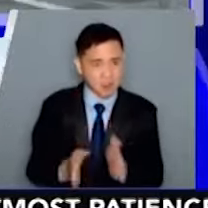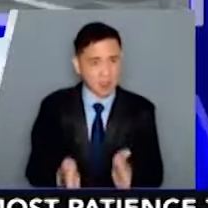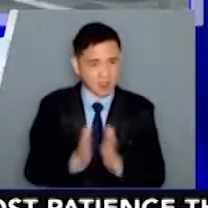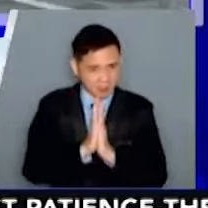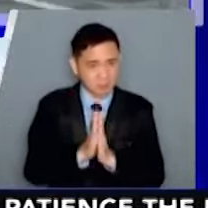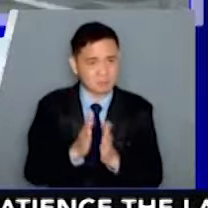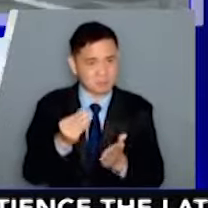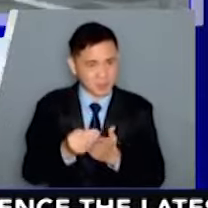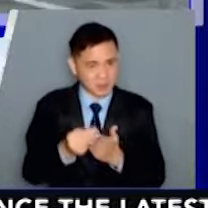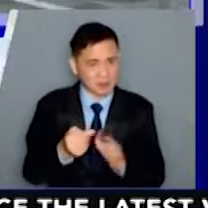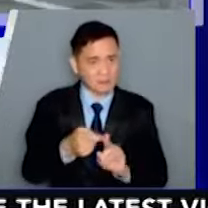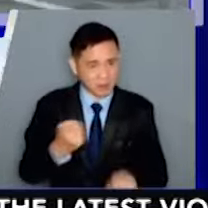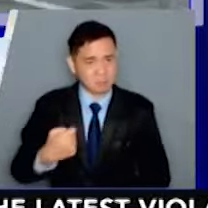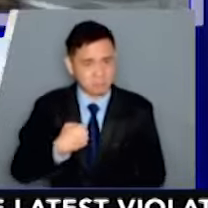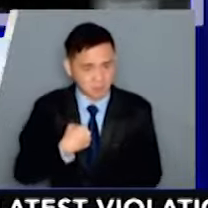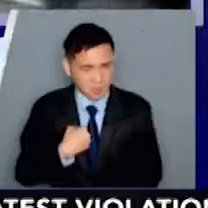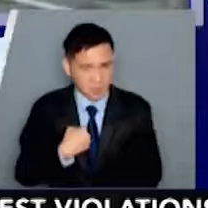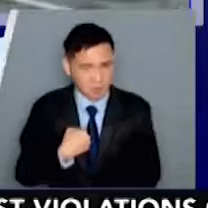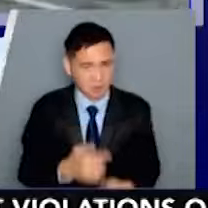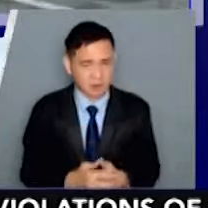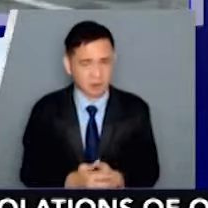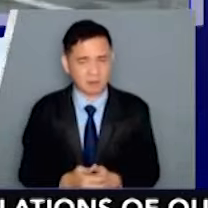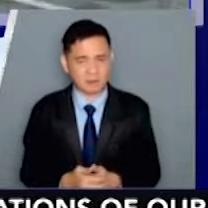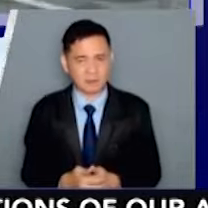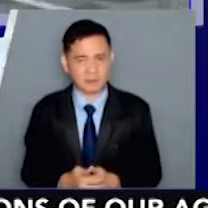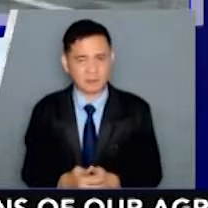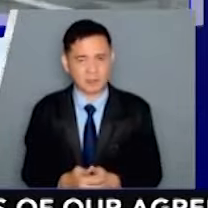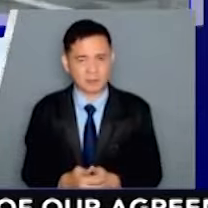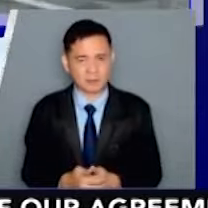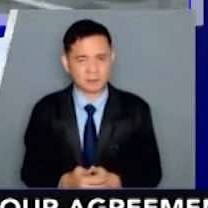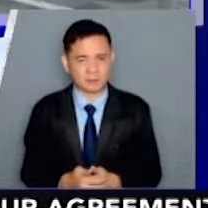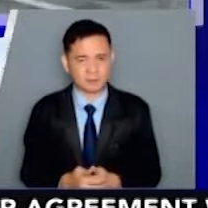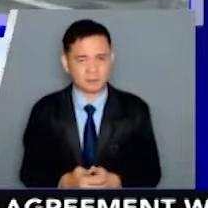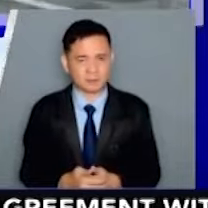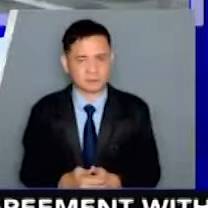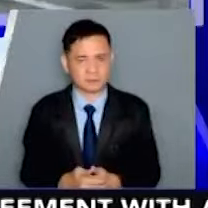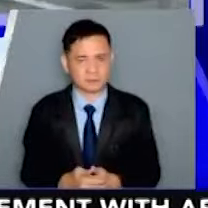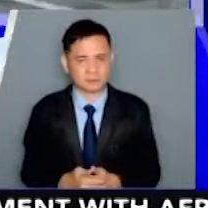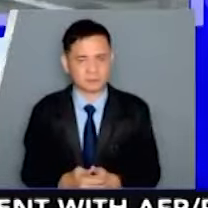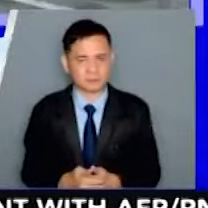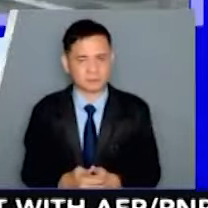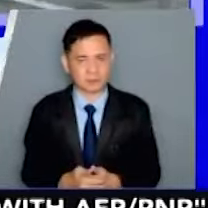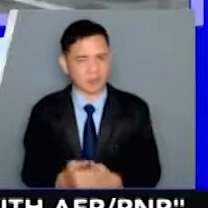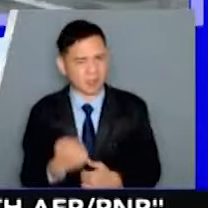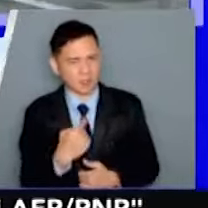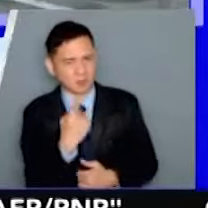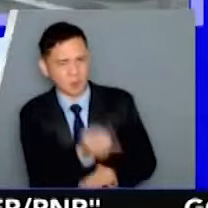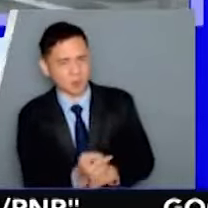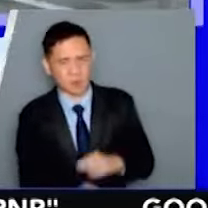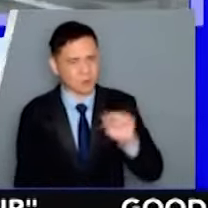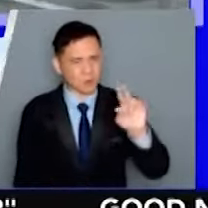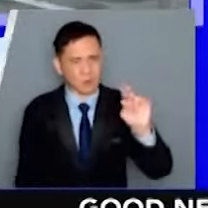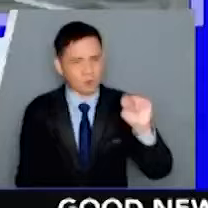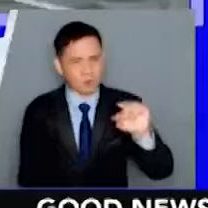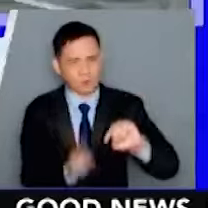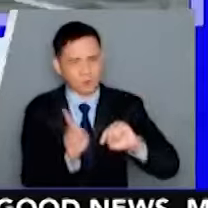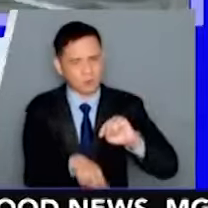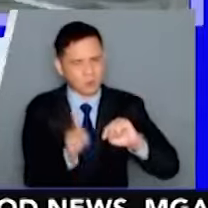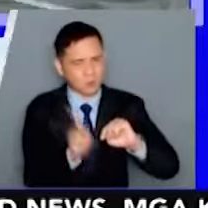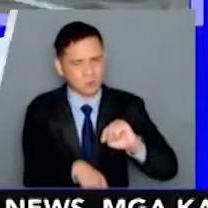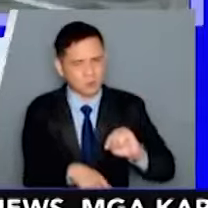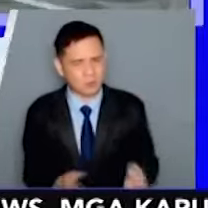budget. Magkano ba ang amin dyan? So sinabi ko, hindi pwede ito.